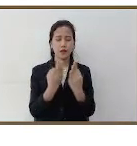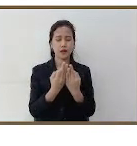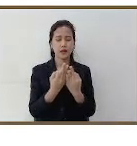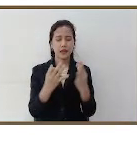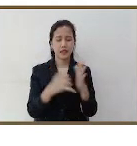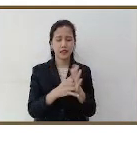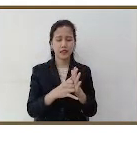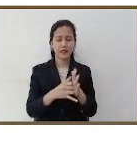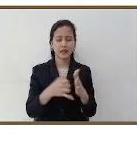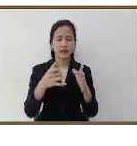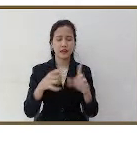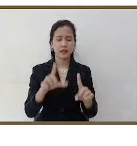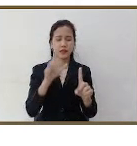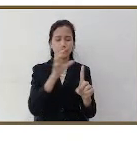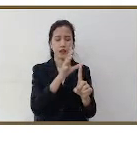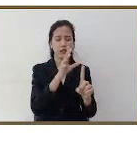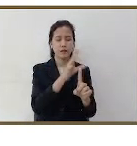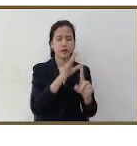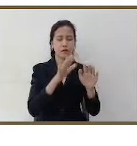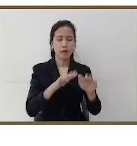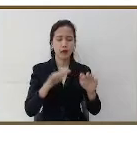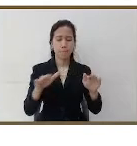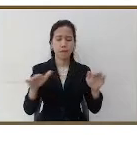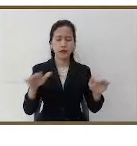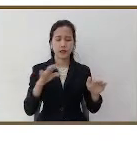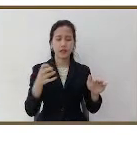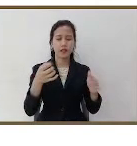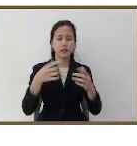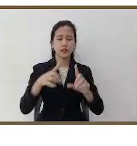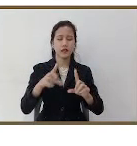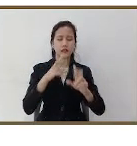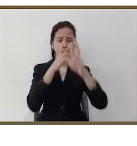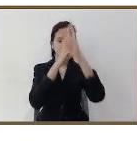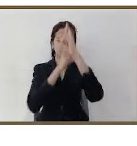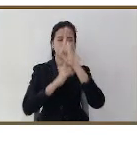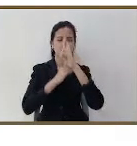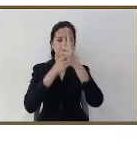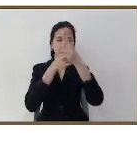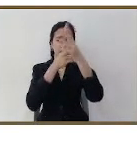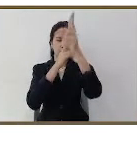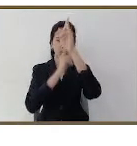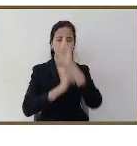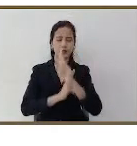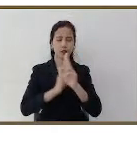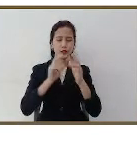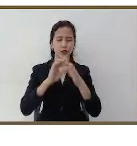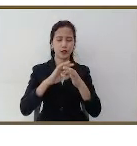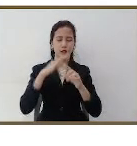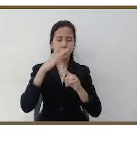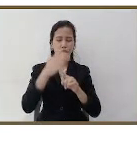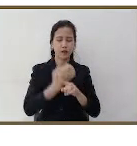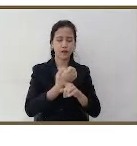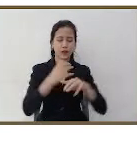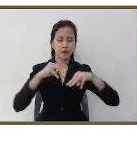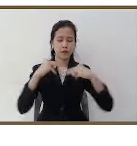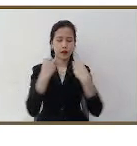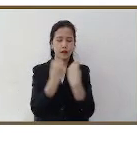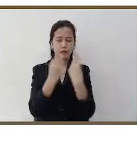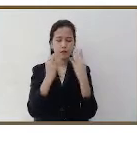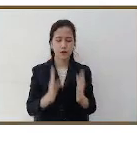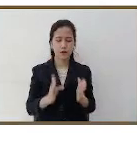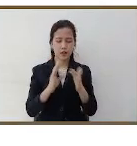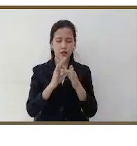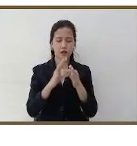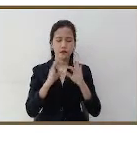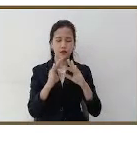ka po ng aming mga anak, kikilalanin ka po ng aming mga asawa, kikilalanin ka ng bawat miyembro ng pamilya sa loob ng